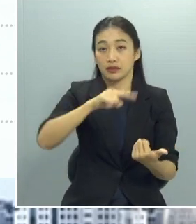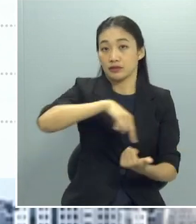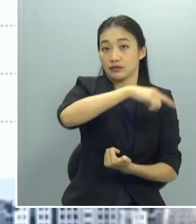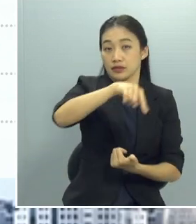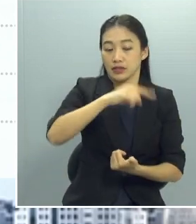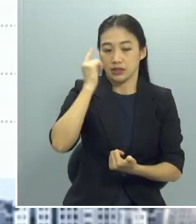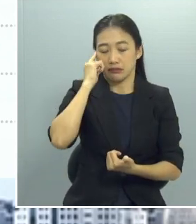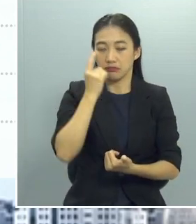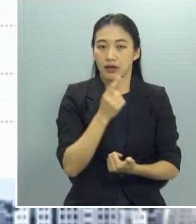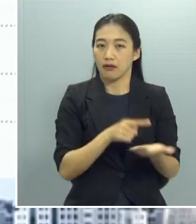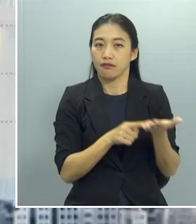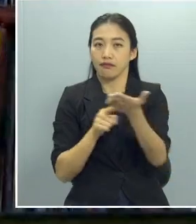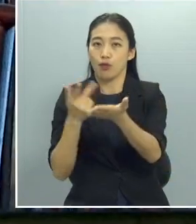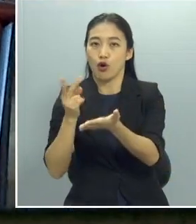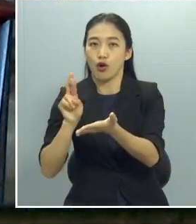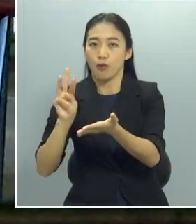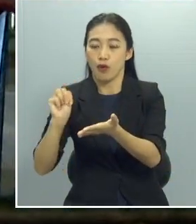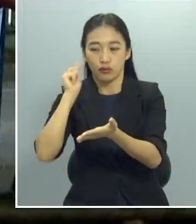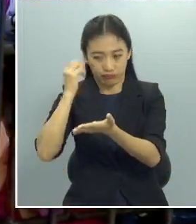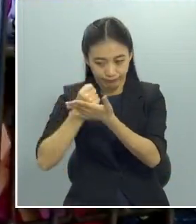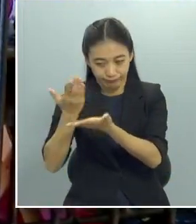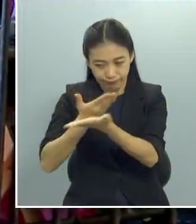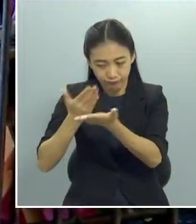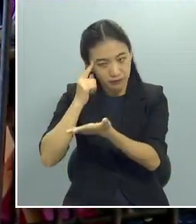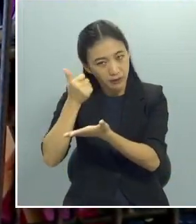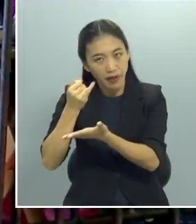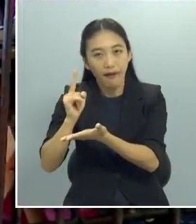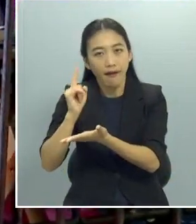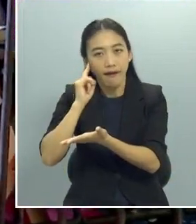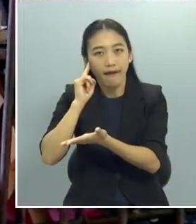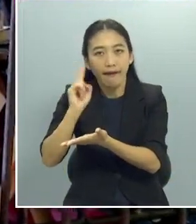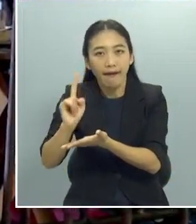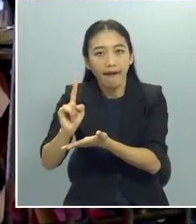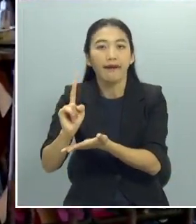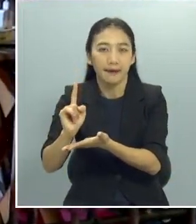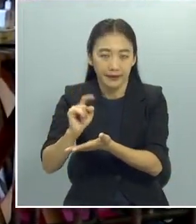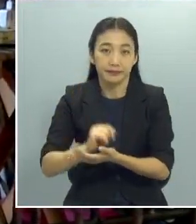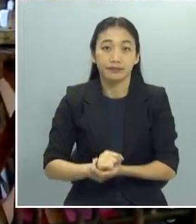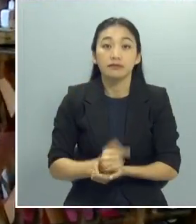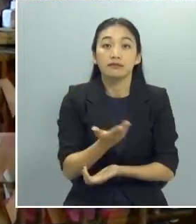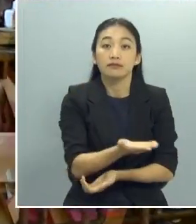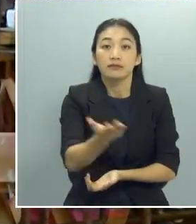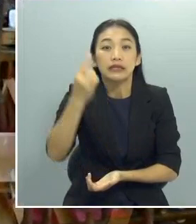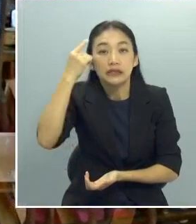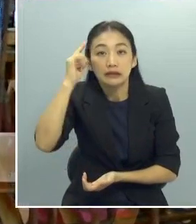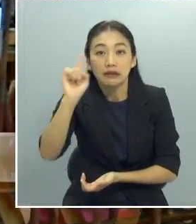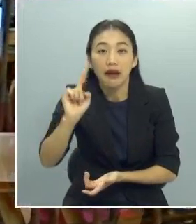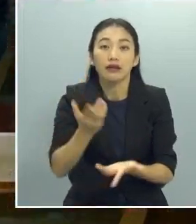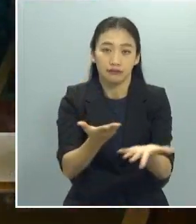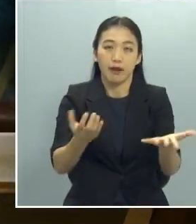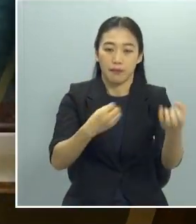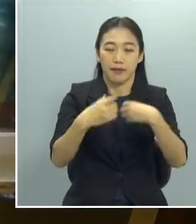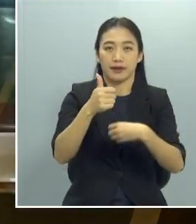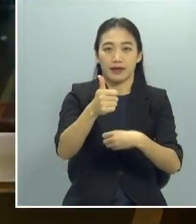เปิดเทศน์เปิดประเทศท่านผู้ชมคิดเห็นยังไงก็แสดงความคิดความเห็นกันได้เพราะเขาก็เรียกร้องมานานนะเพราะ